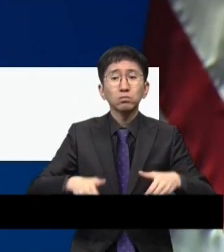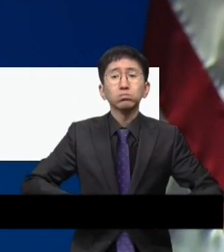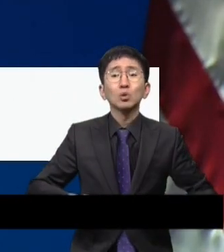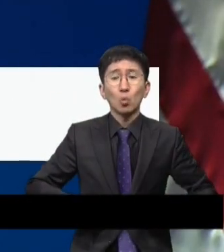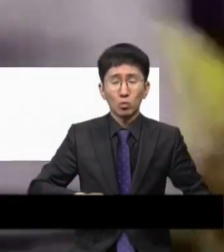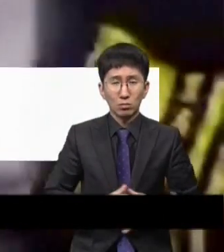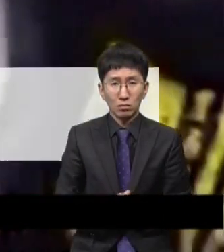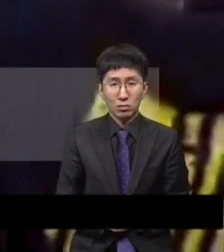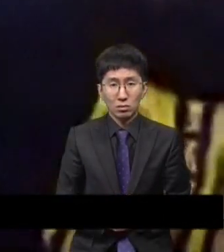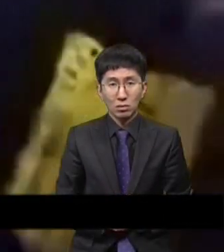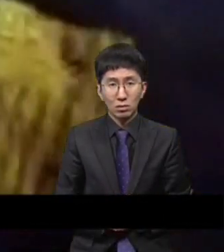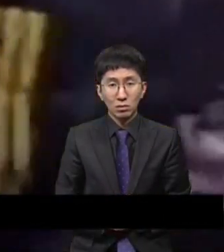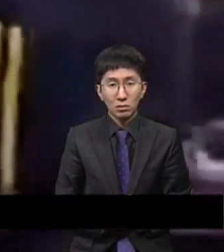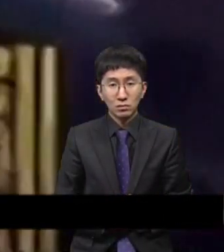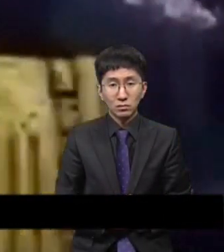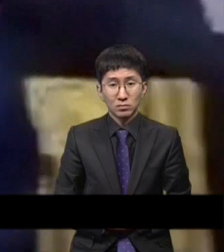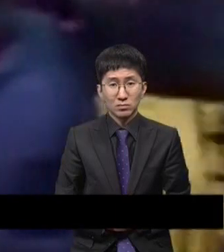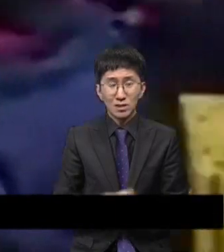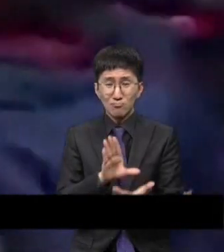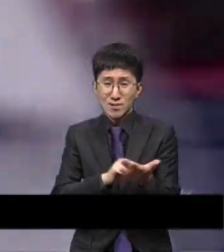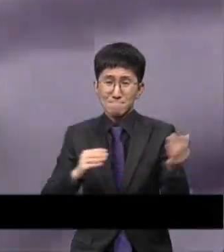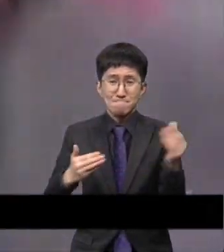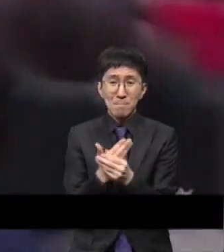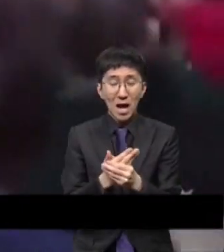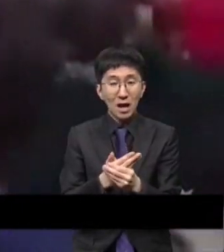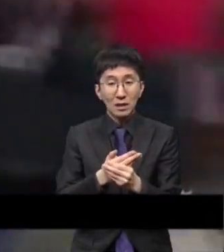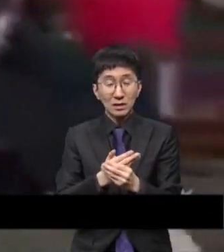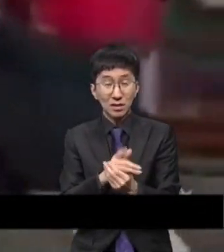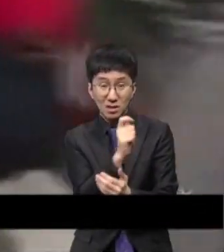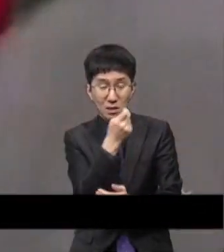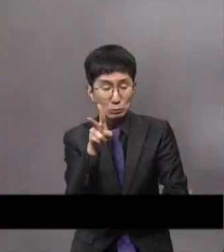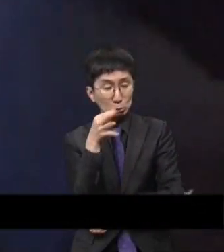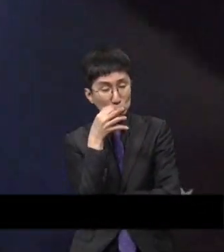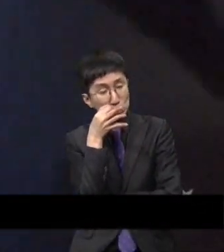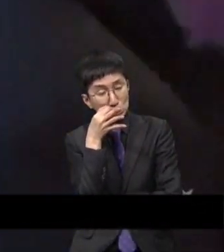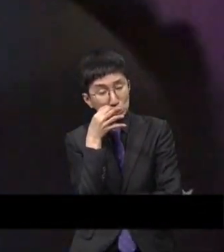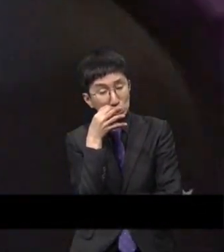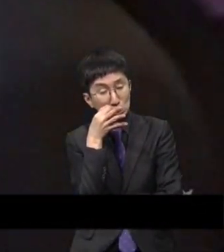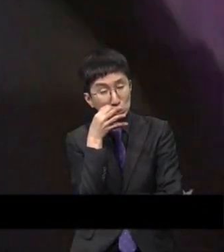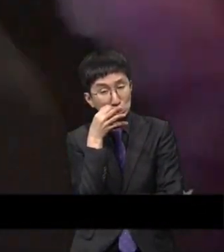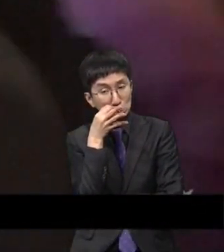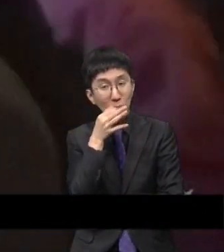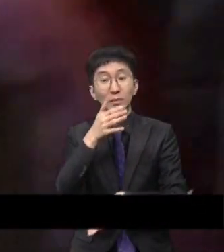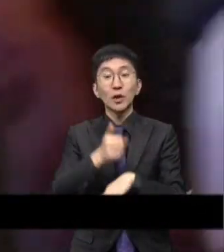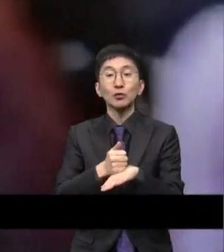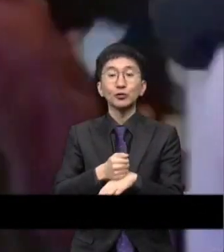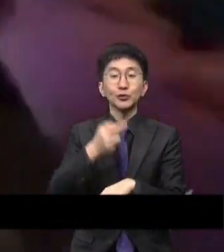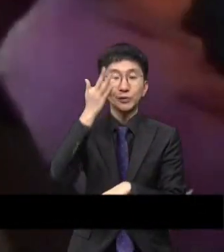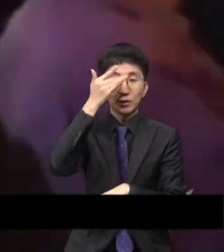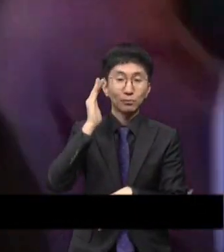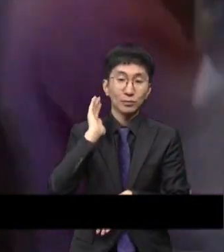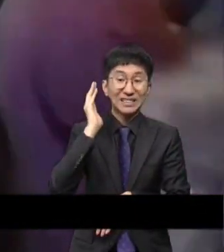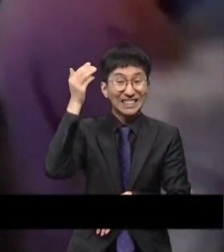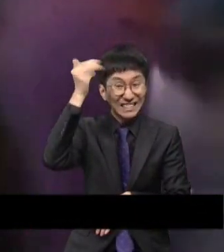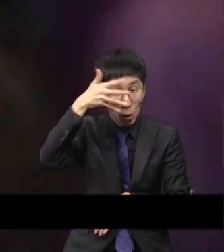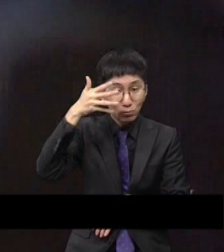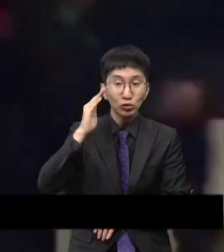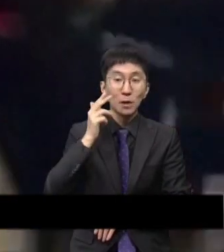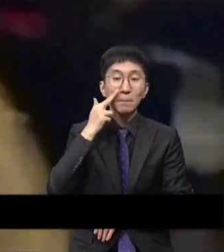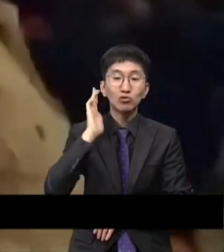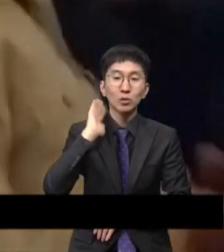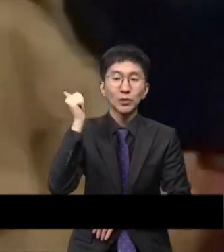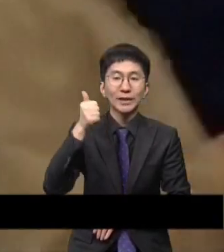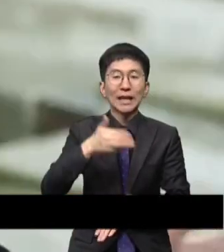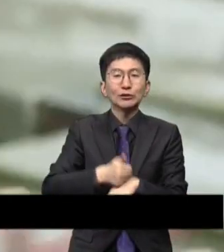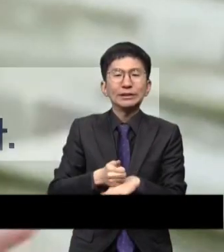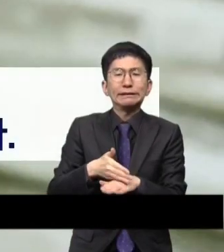up. 폭력 사태 전 과정을 TV로 지켜보던 트럼프 대통령은 뒤늦게 나섰습니다. But you